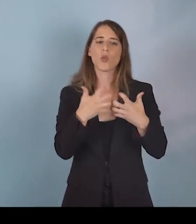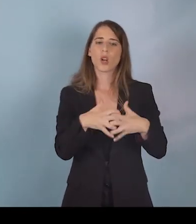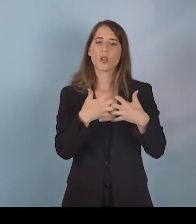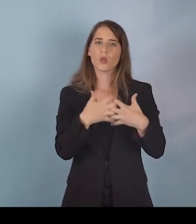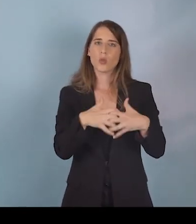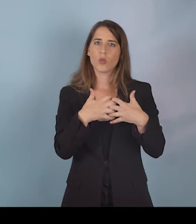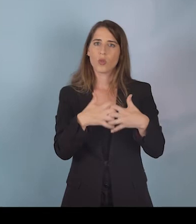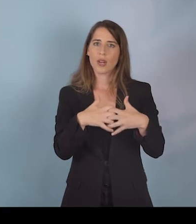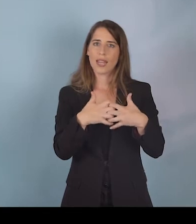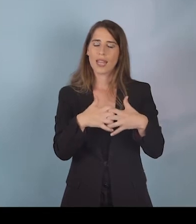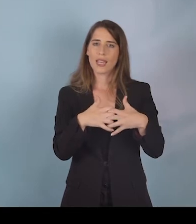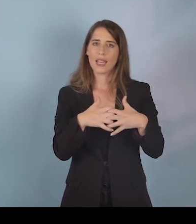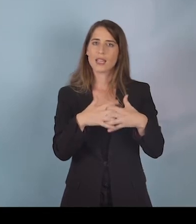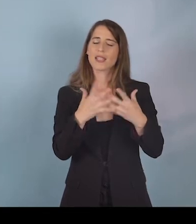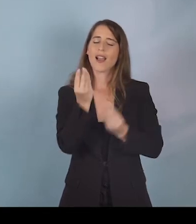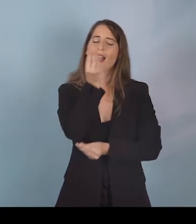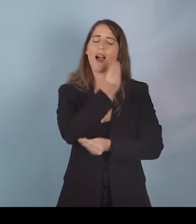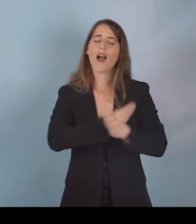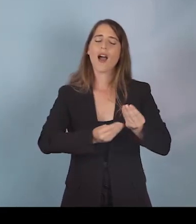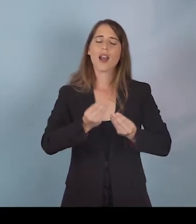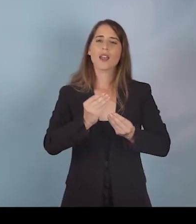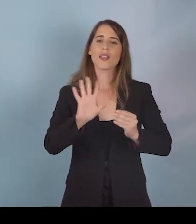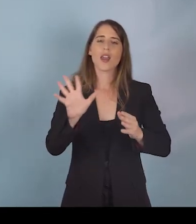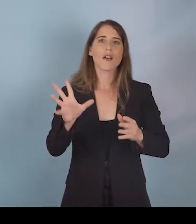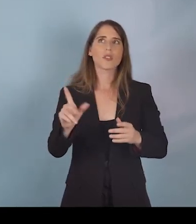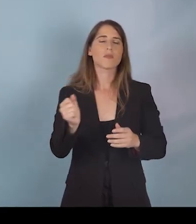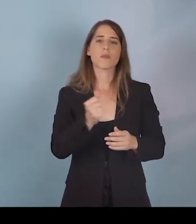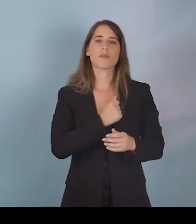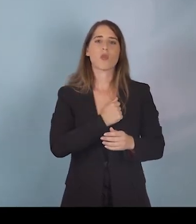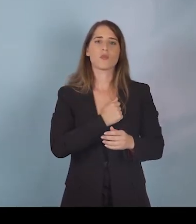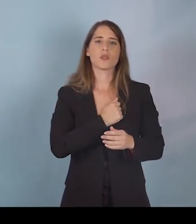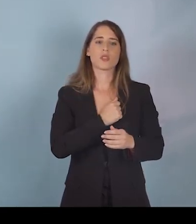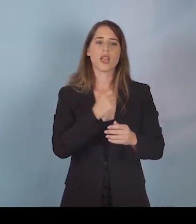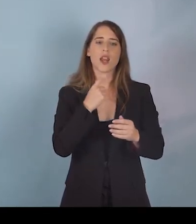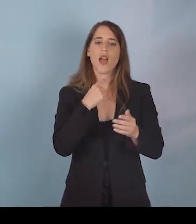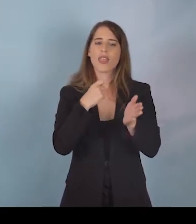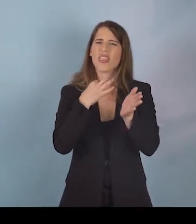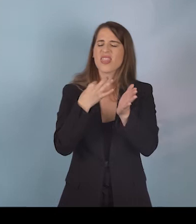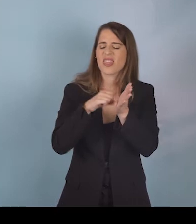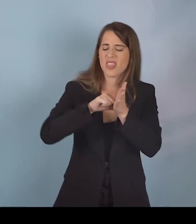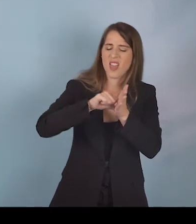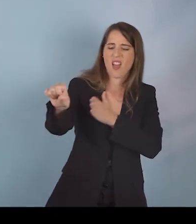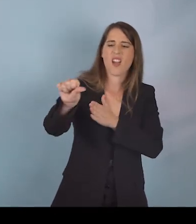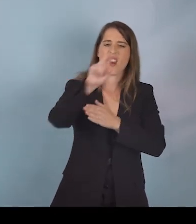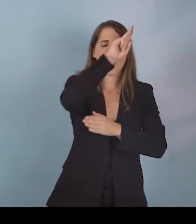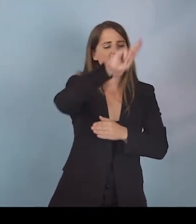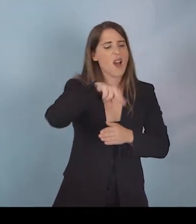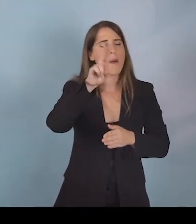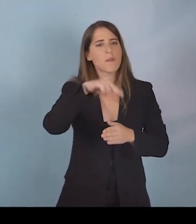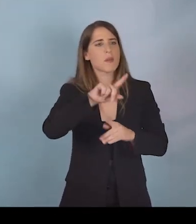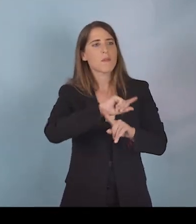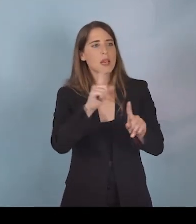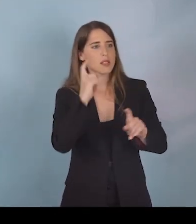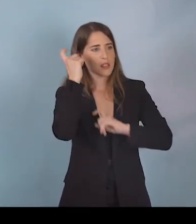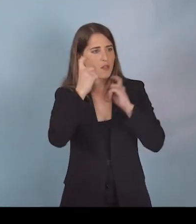τρόπο λειτουργίας δικής μας εμβληματικής λειτουργίας μέσα σε αυτό, πολύ καλύτερα τις απόψεις και να απαλείψει